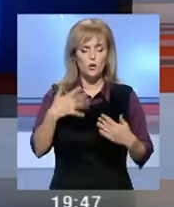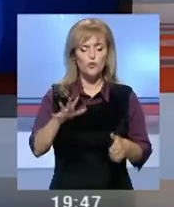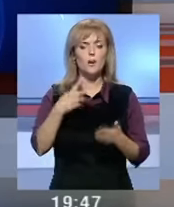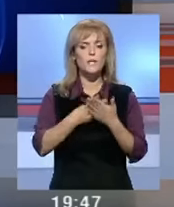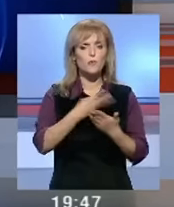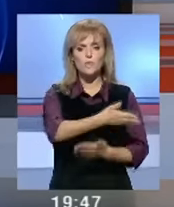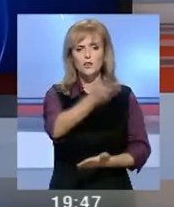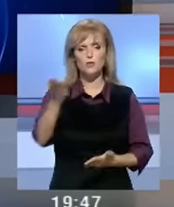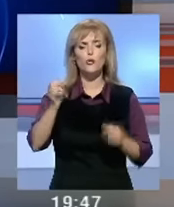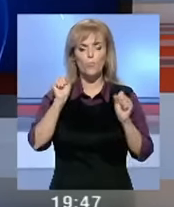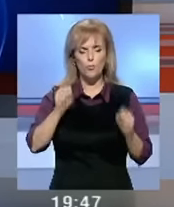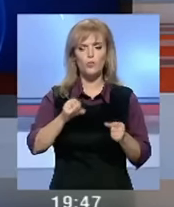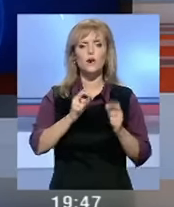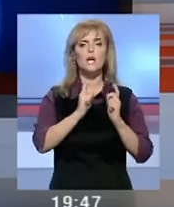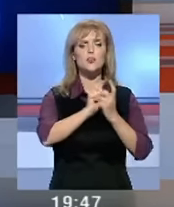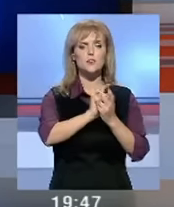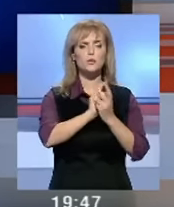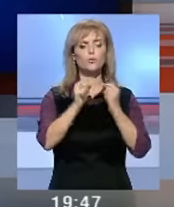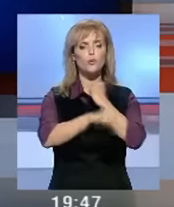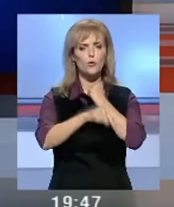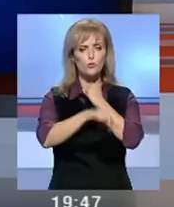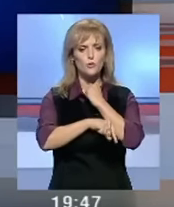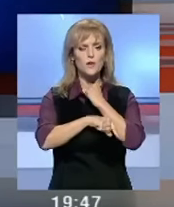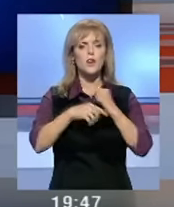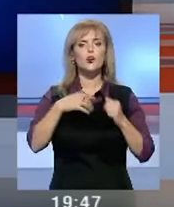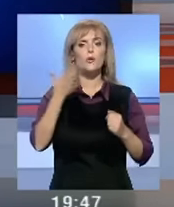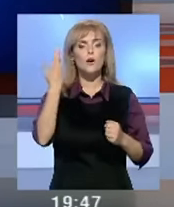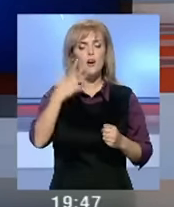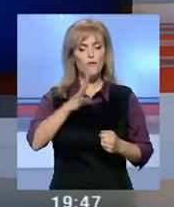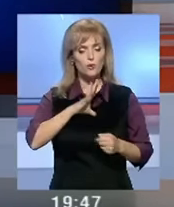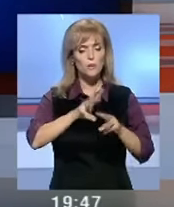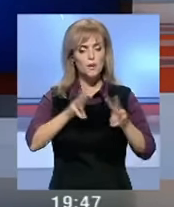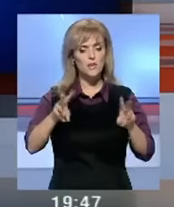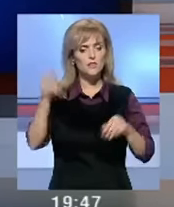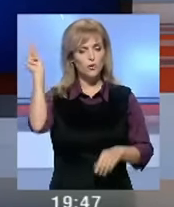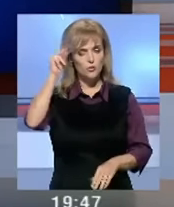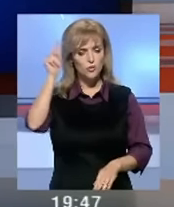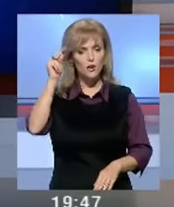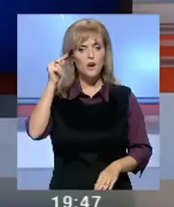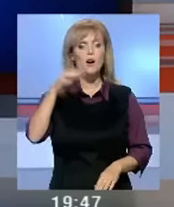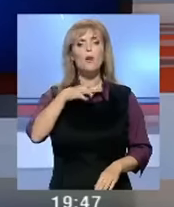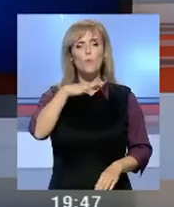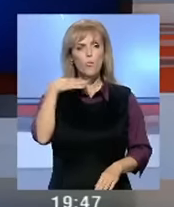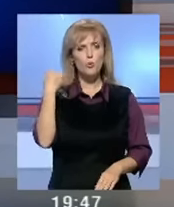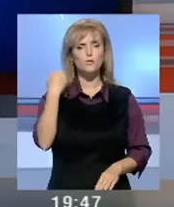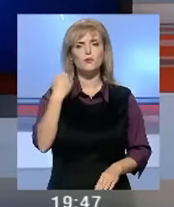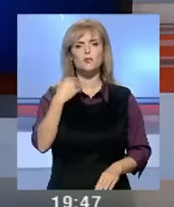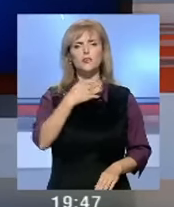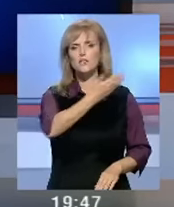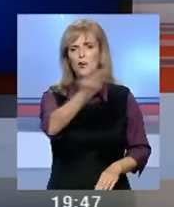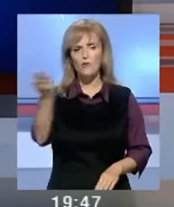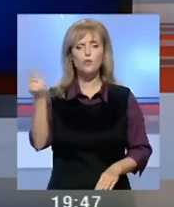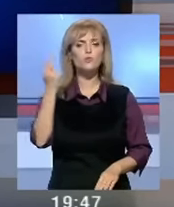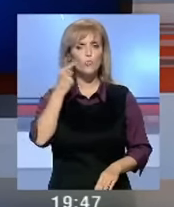cu corupția. Am făcut acest lucru când am fost la Ministerul Educației. Știu că unii dintre dumneavoastră s-au supărat la început, dar până la